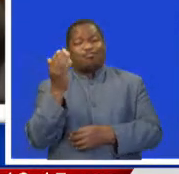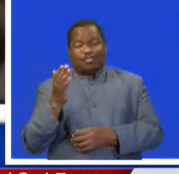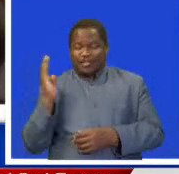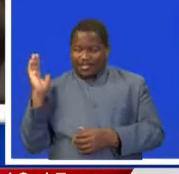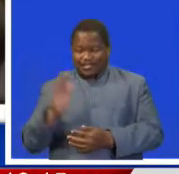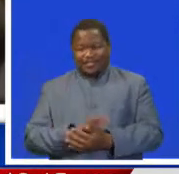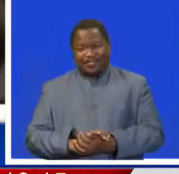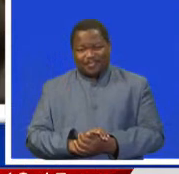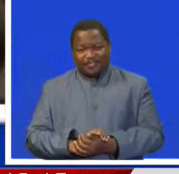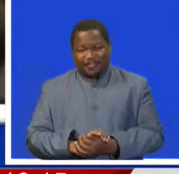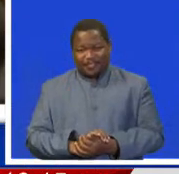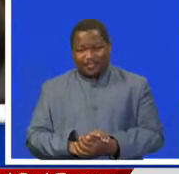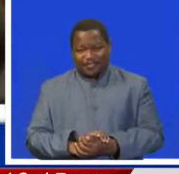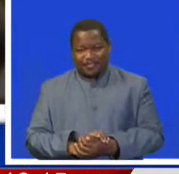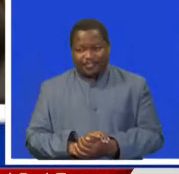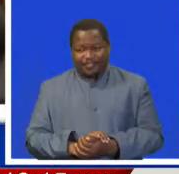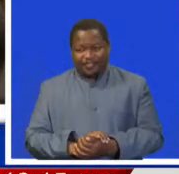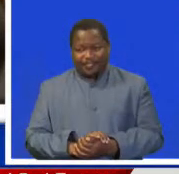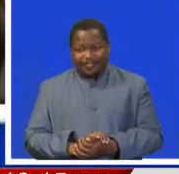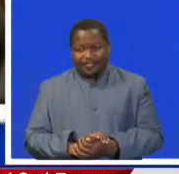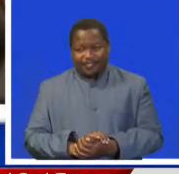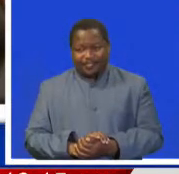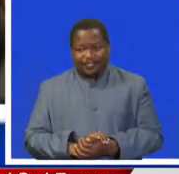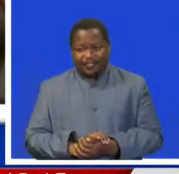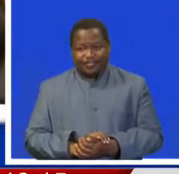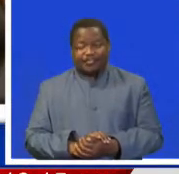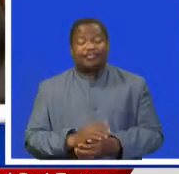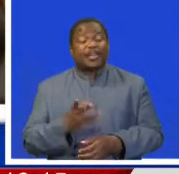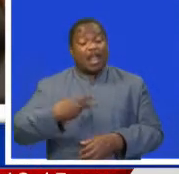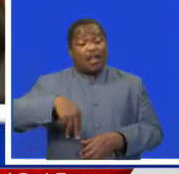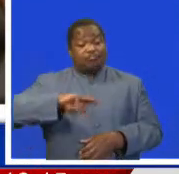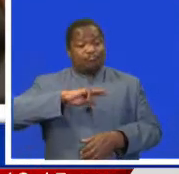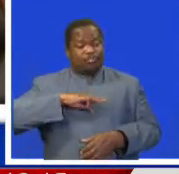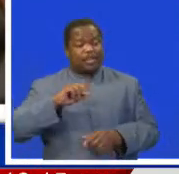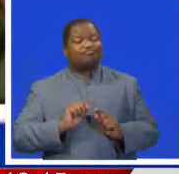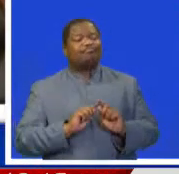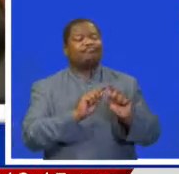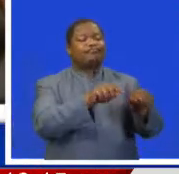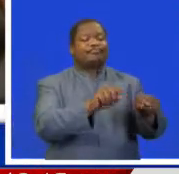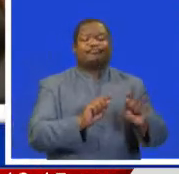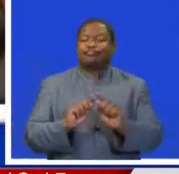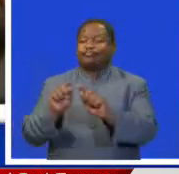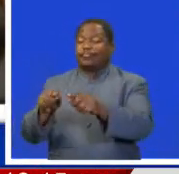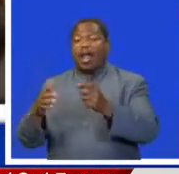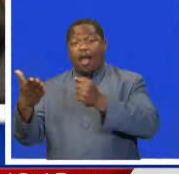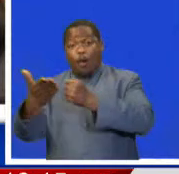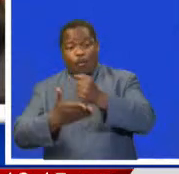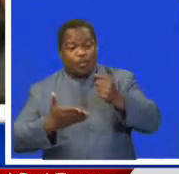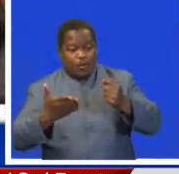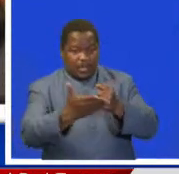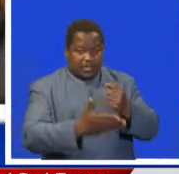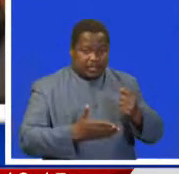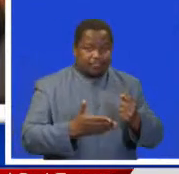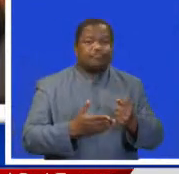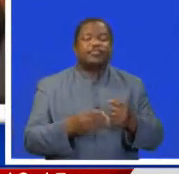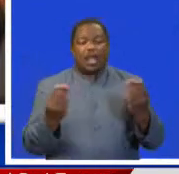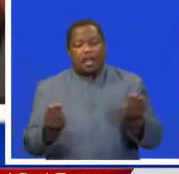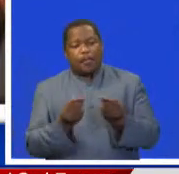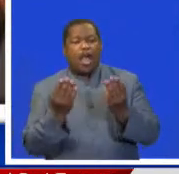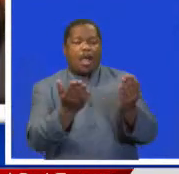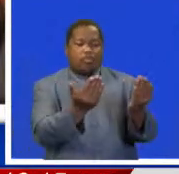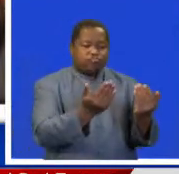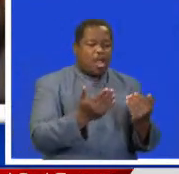kwekuthi nasiya emimangweni siyobita siyowenza ama-campaigns abekho labantu